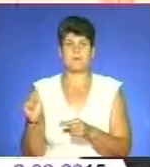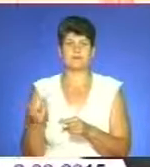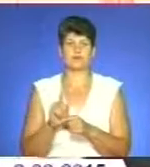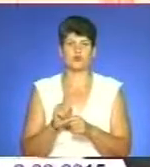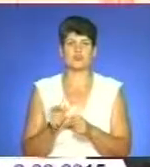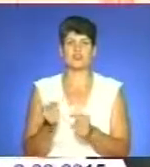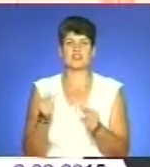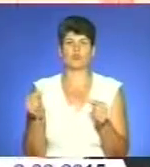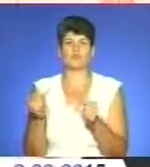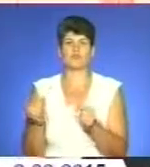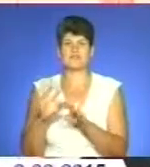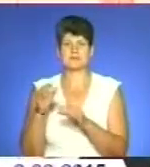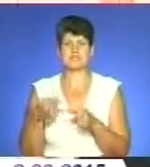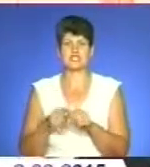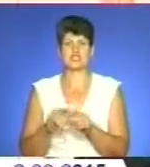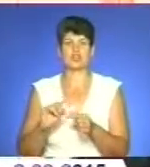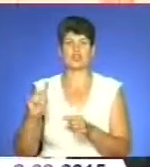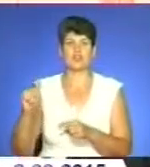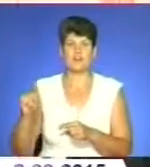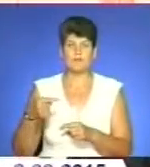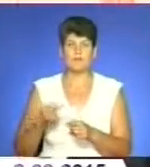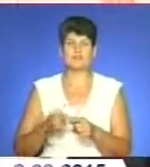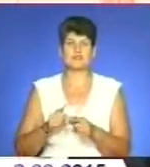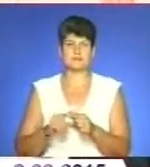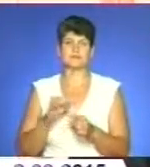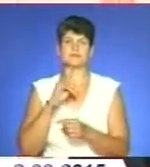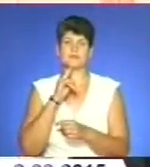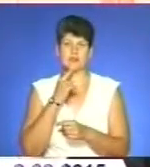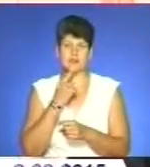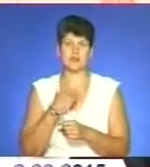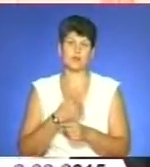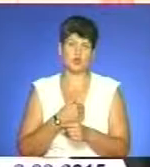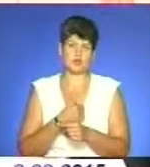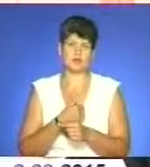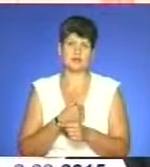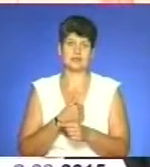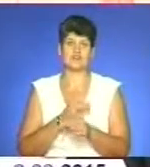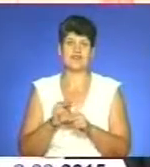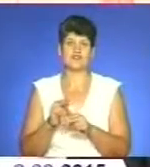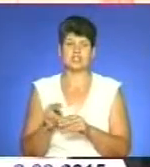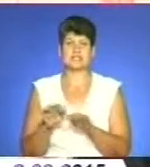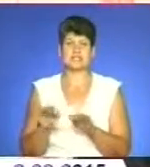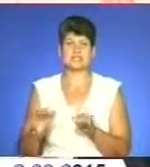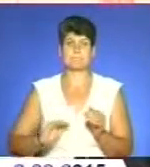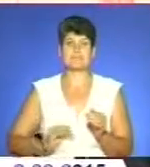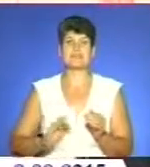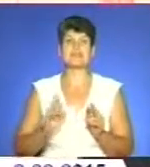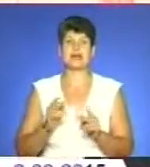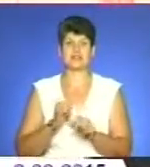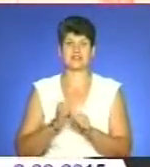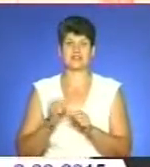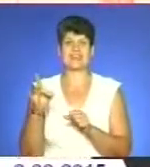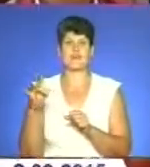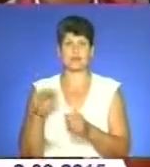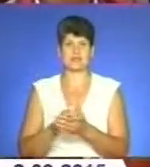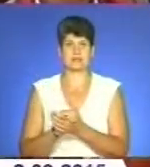відповідності всім технічним вимогам достатньо складне. І ми хотіли б навчити місцевих підприємців, як працювати з Європейським